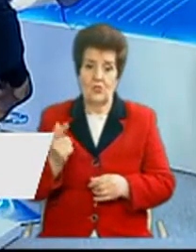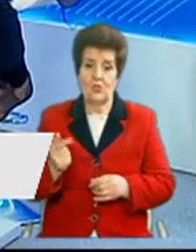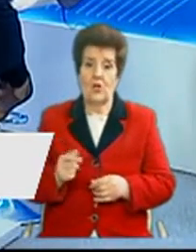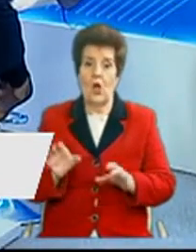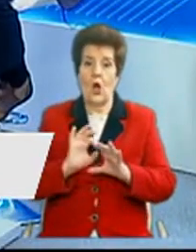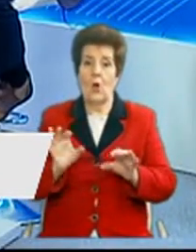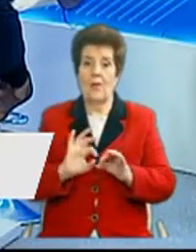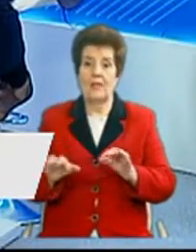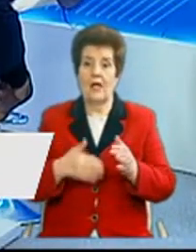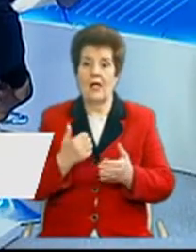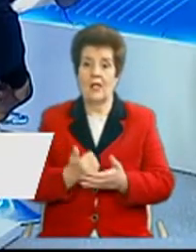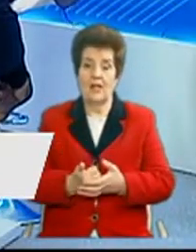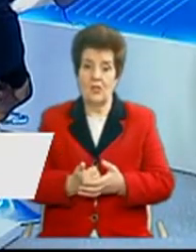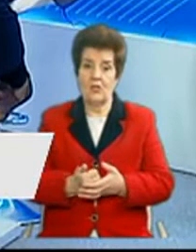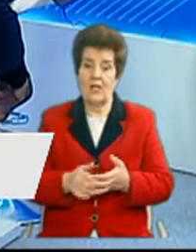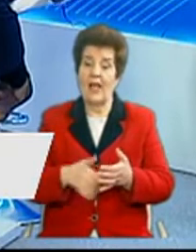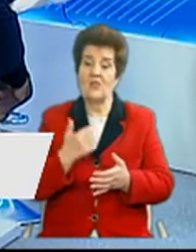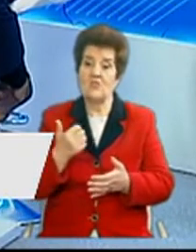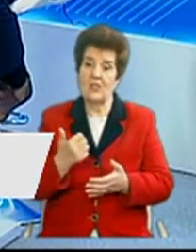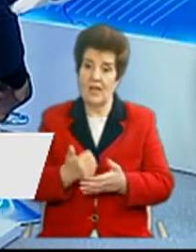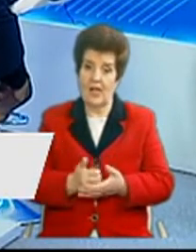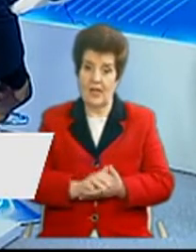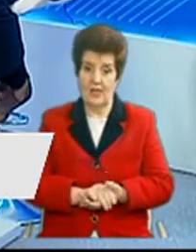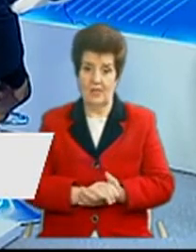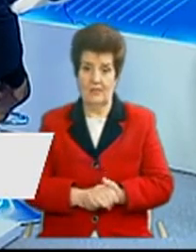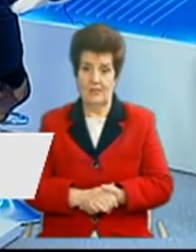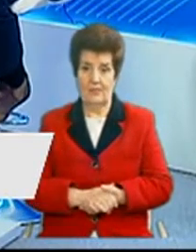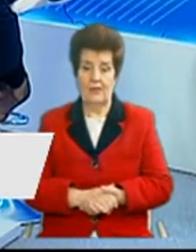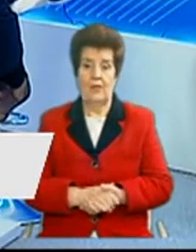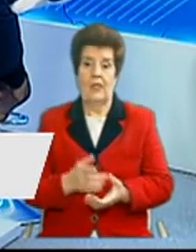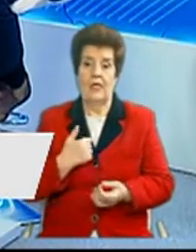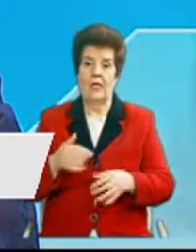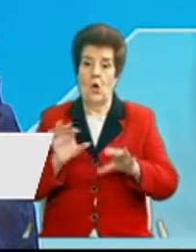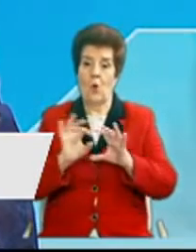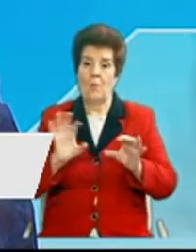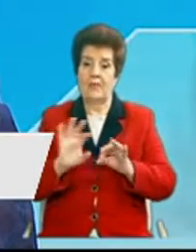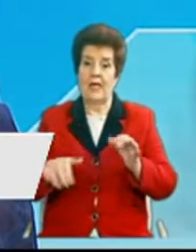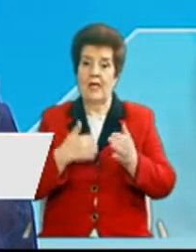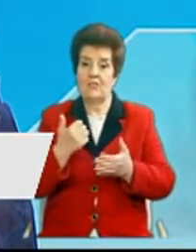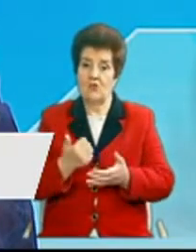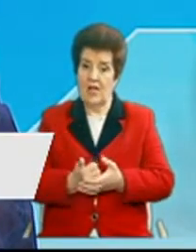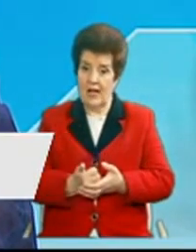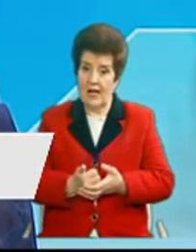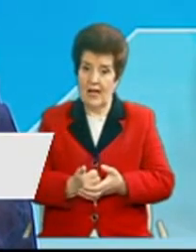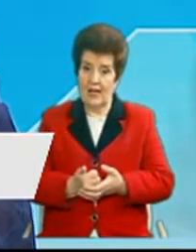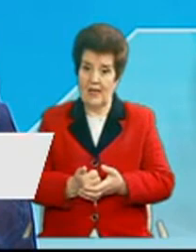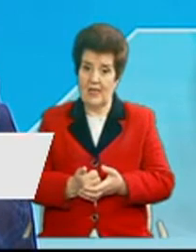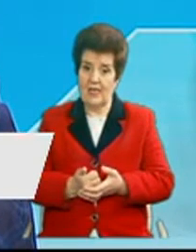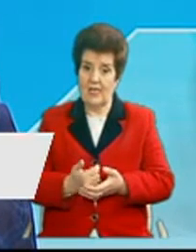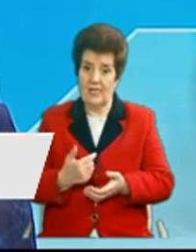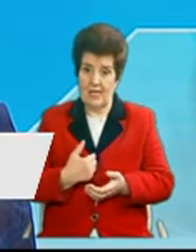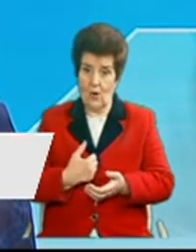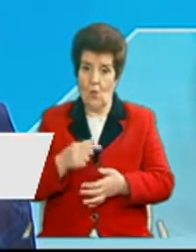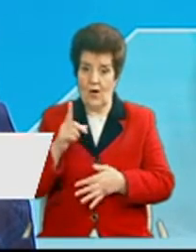general general. Nu numai dumneavoastră, din punctul ăsta de vedere. Un comentariu general, eu cred că... A